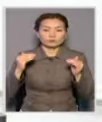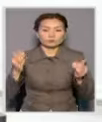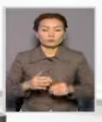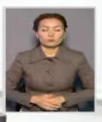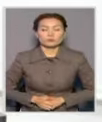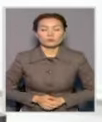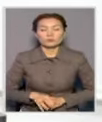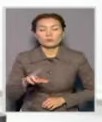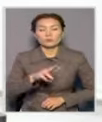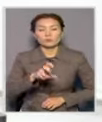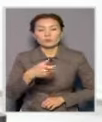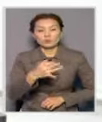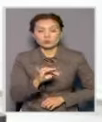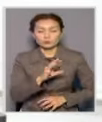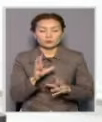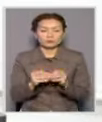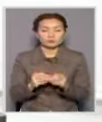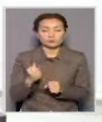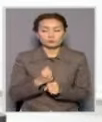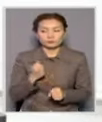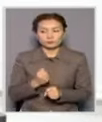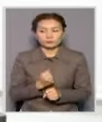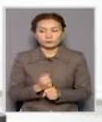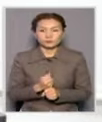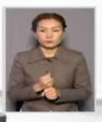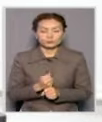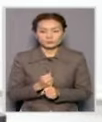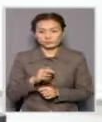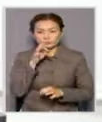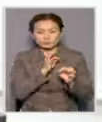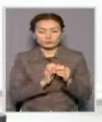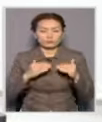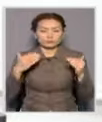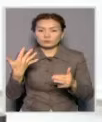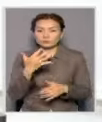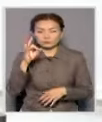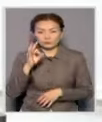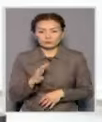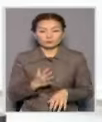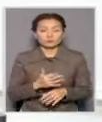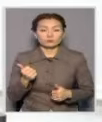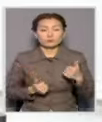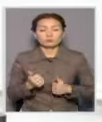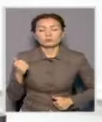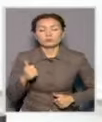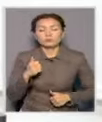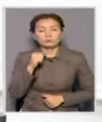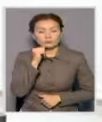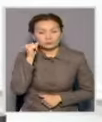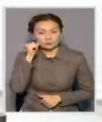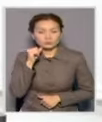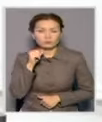январь мае текущего года объем фармацевтической продукции вырос на 5 процентов по сравнению с аналогичным периодом